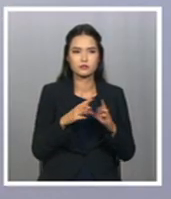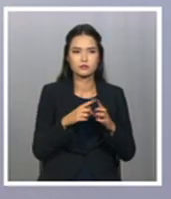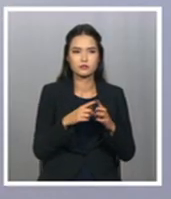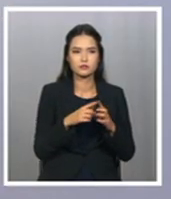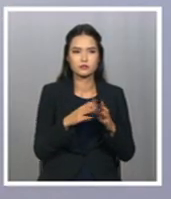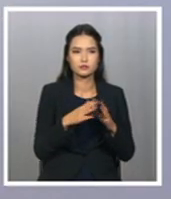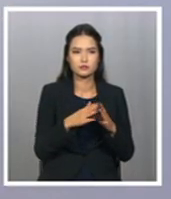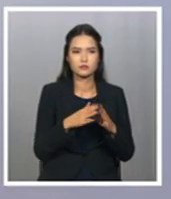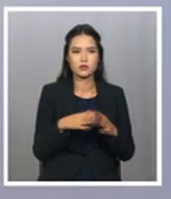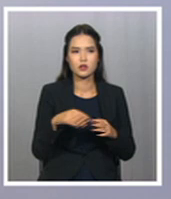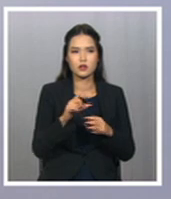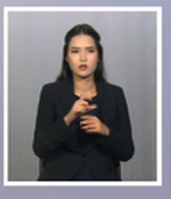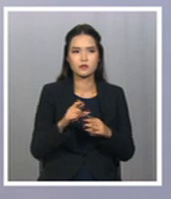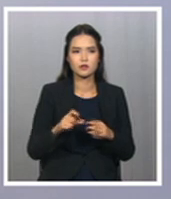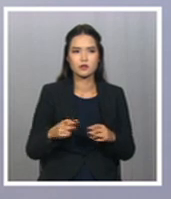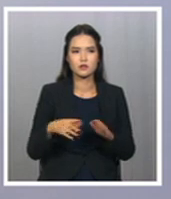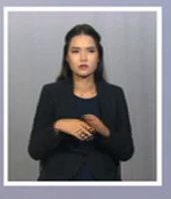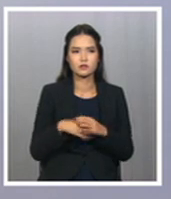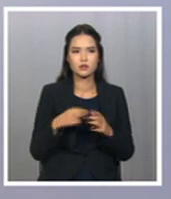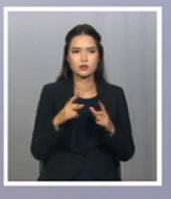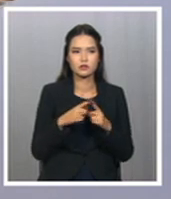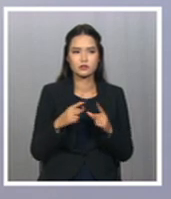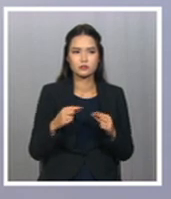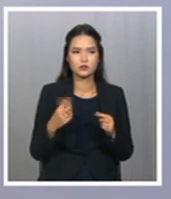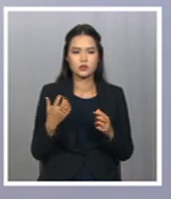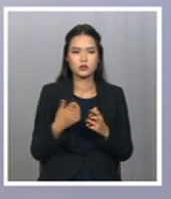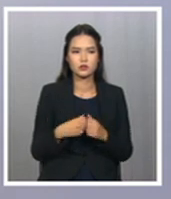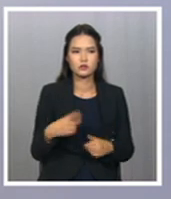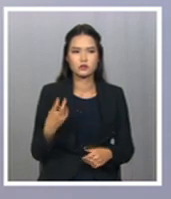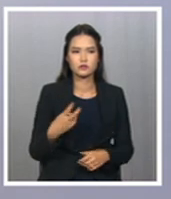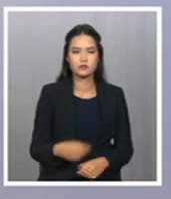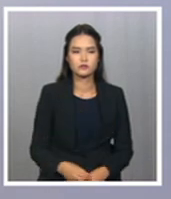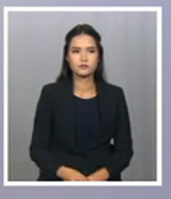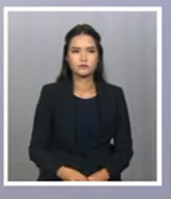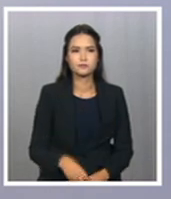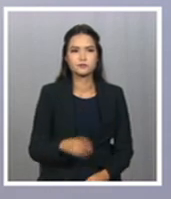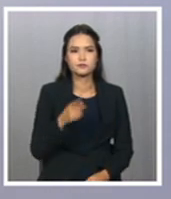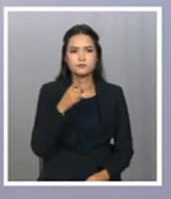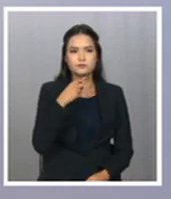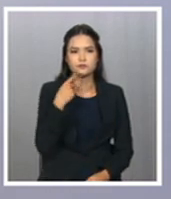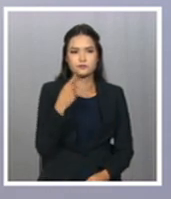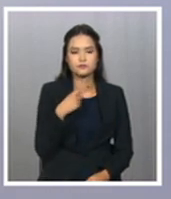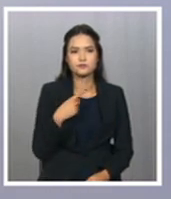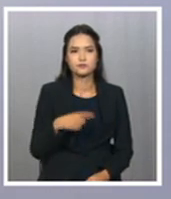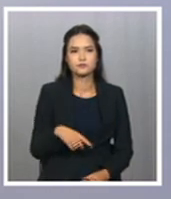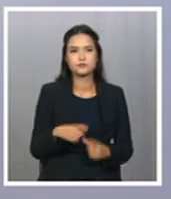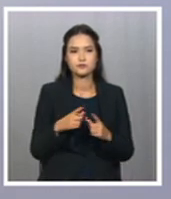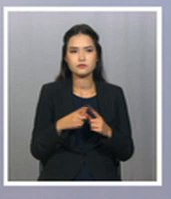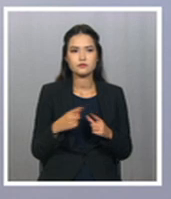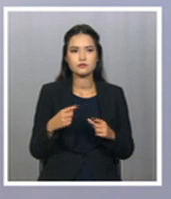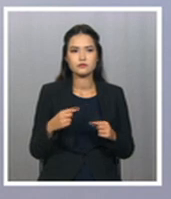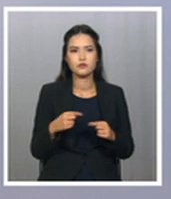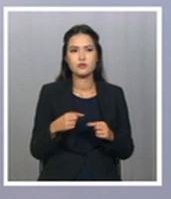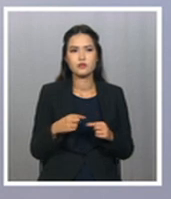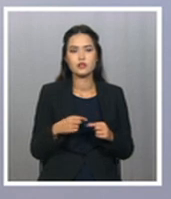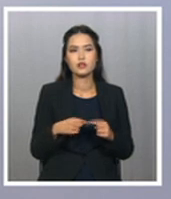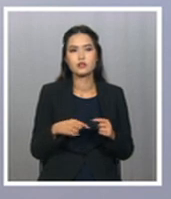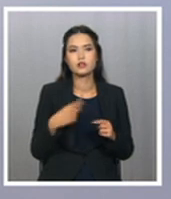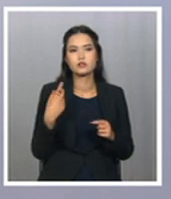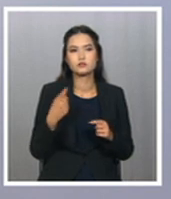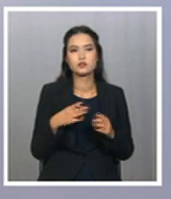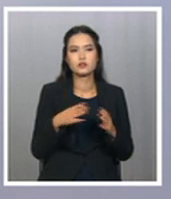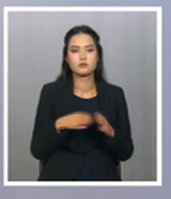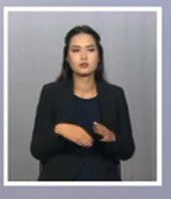қабырғасы бойынша 3 бұрышты анықтайық. Нақтылап айтатын болсақ, қандай да бір үш бұрыштың бір қабырғасы және